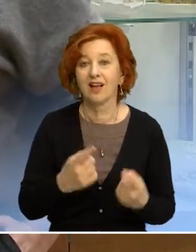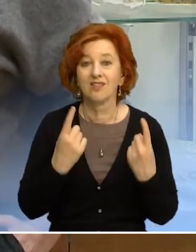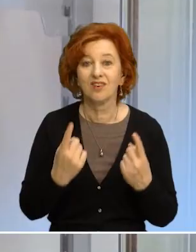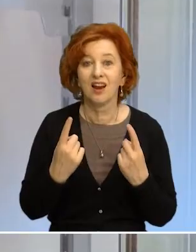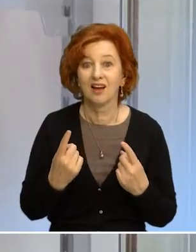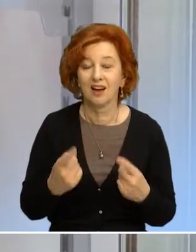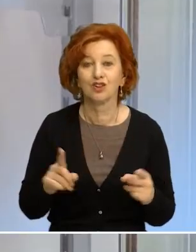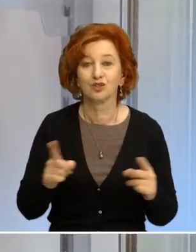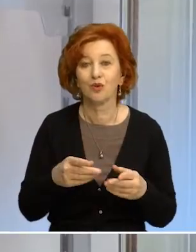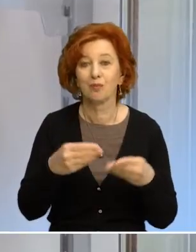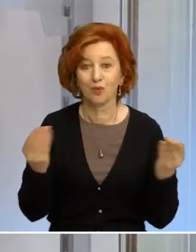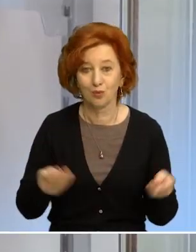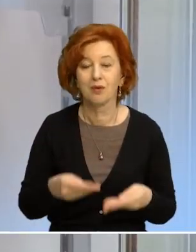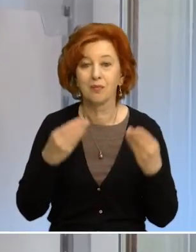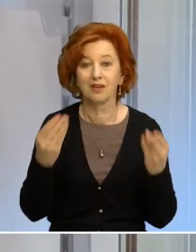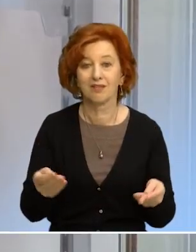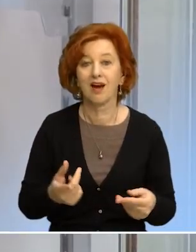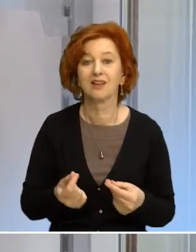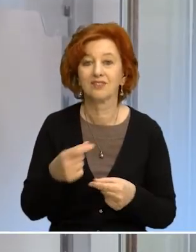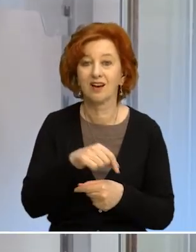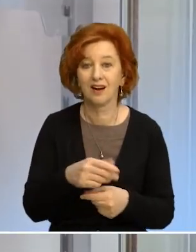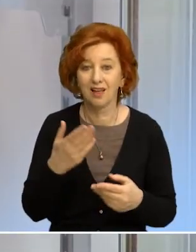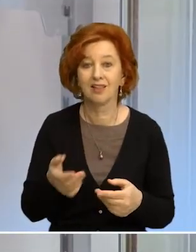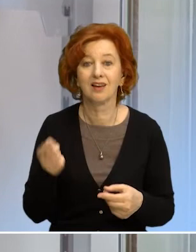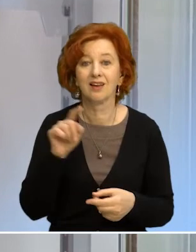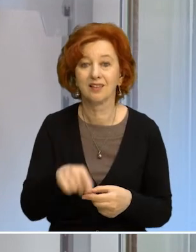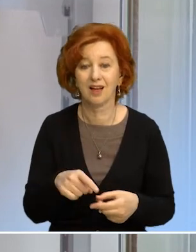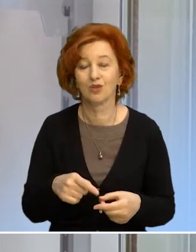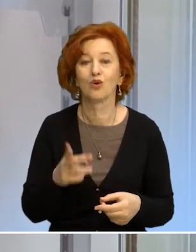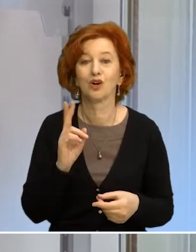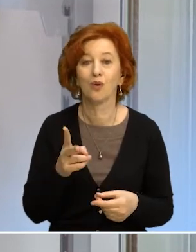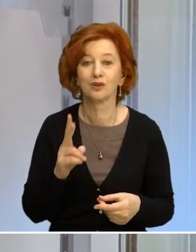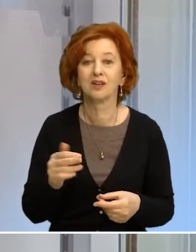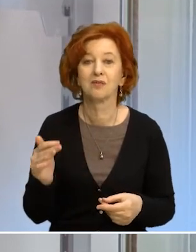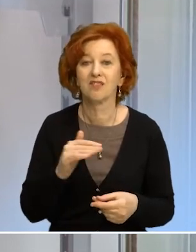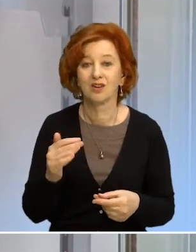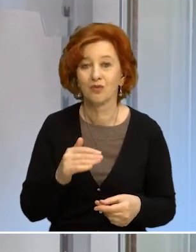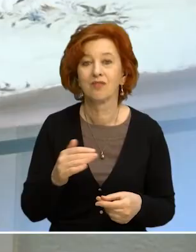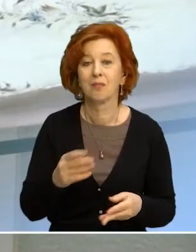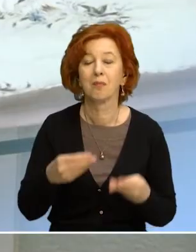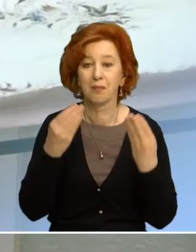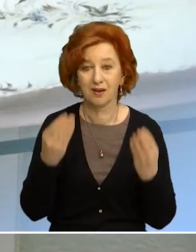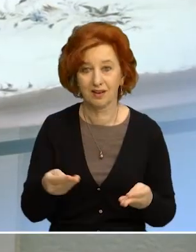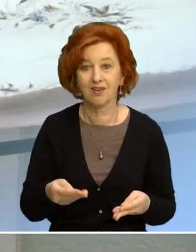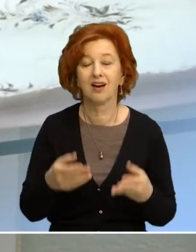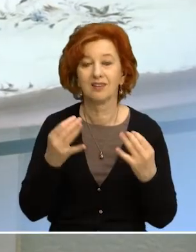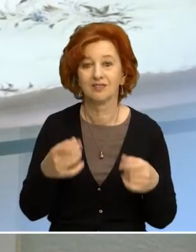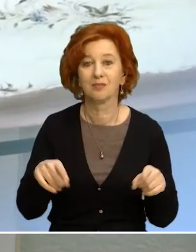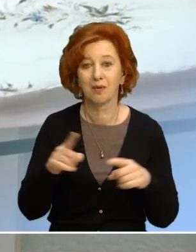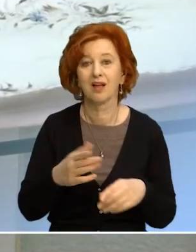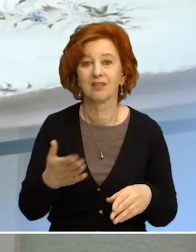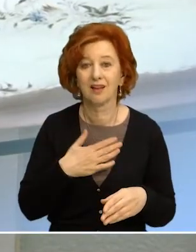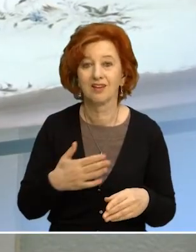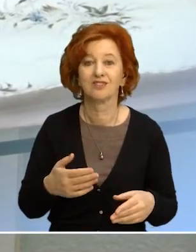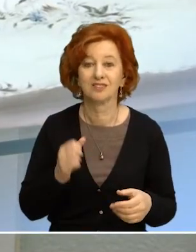Вероятность велика, что на таких блюдах подавались вареники, на том же кузнецовском фарфоре и фаянсе подавались они вот